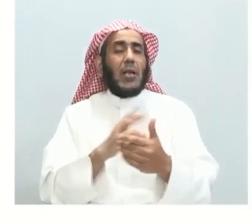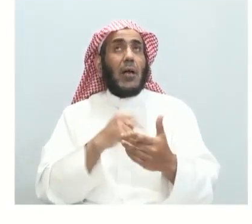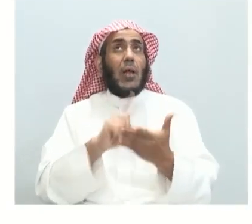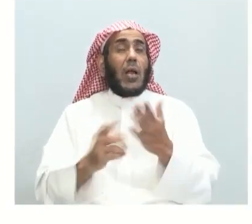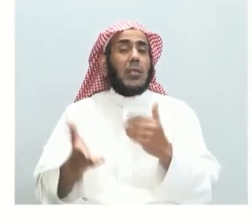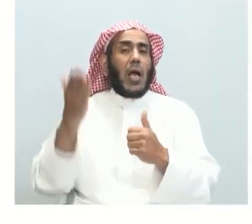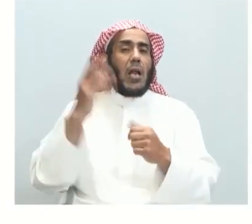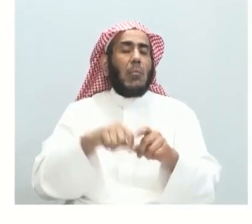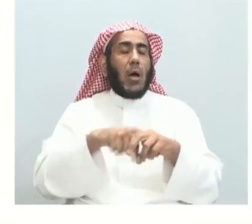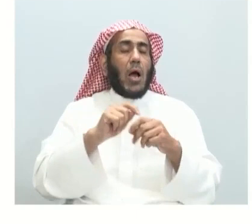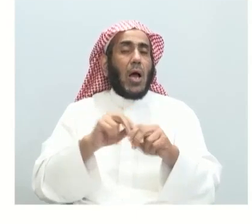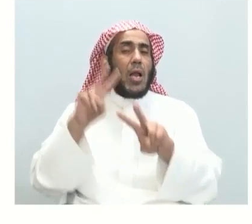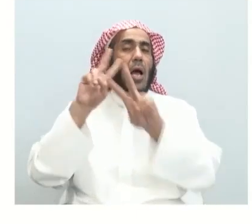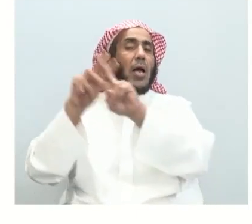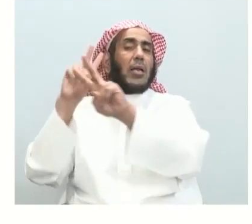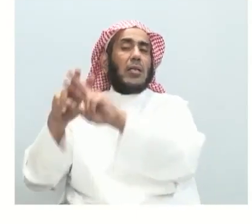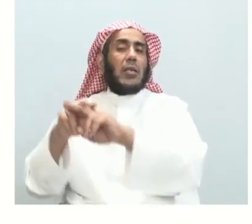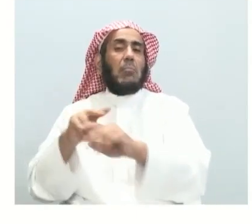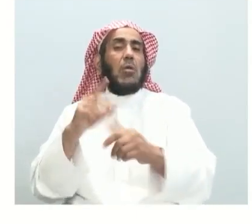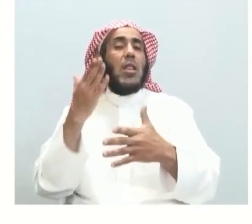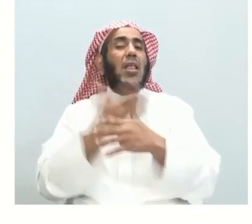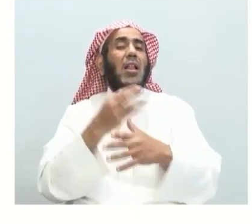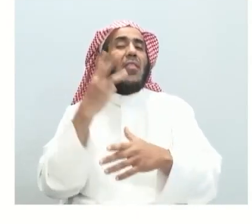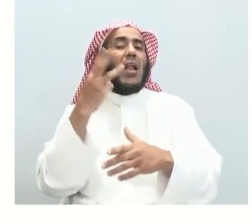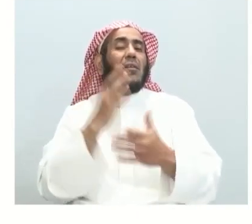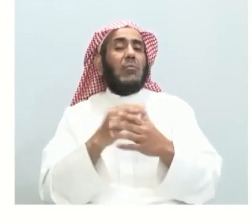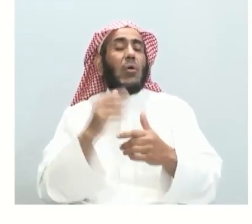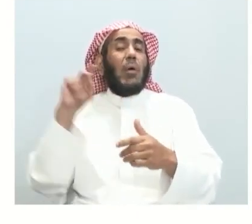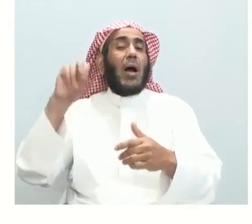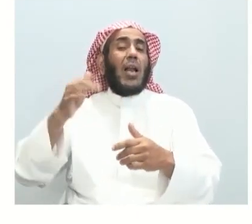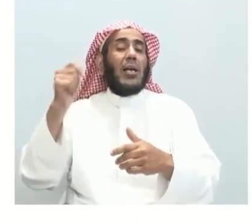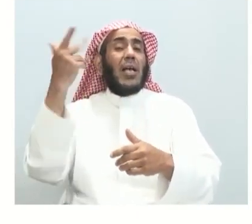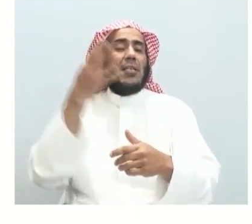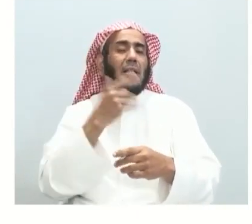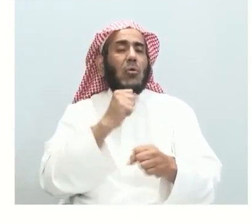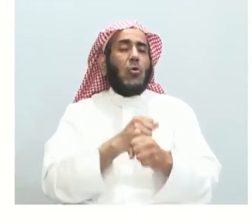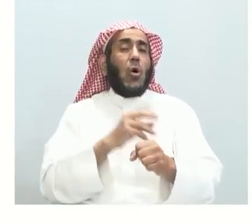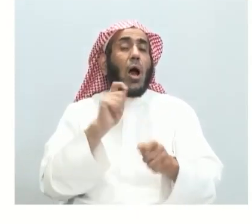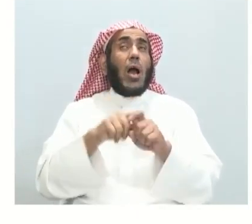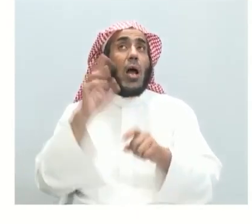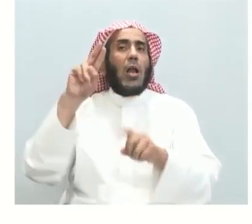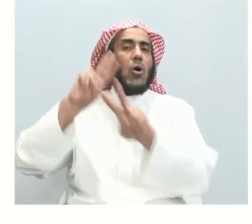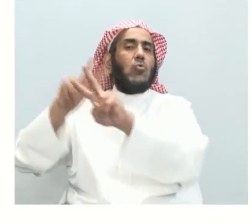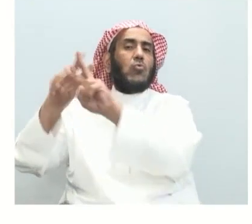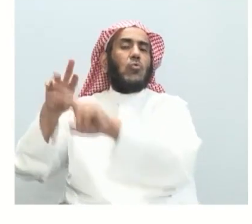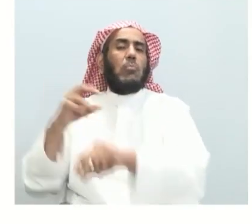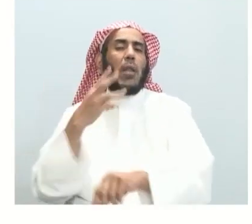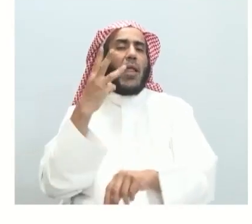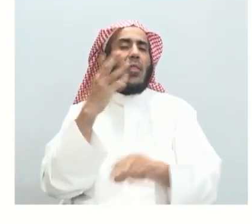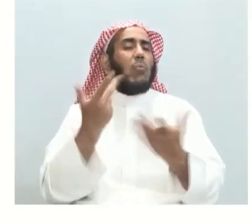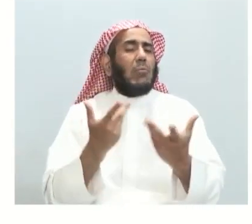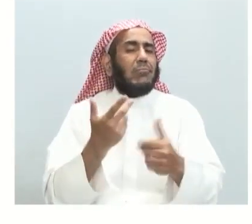تعالى خلق النجوم لثلاث غايات كما قال قتاده رحمه الله تعالى خلق الله النجوم لثلاث ما هي